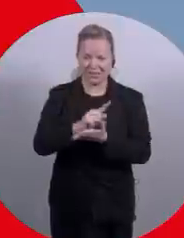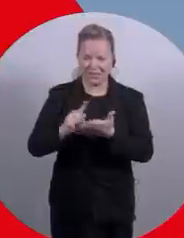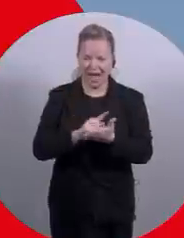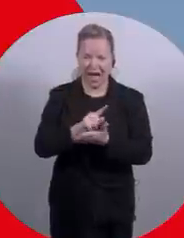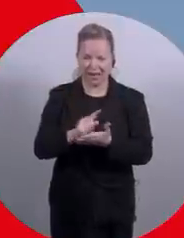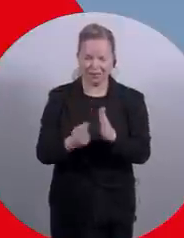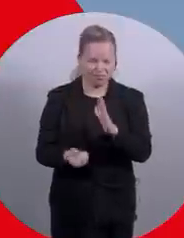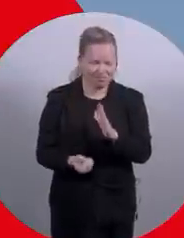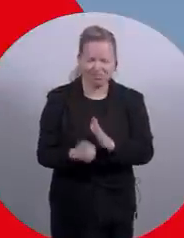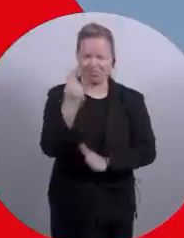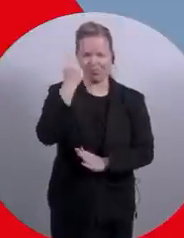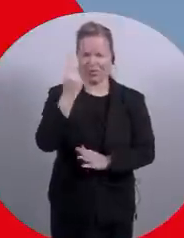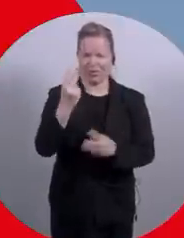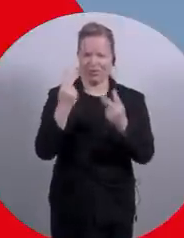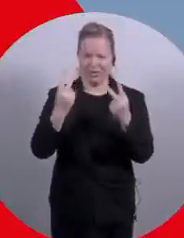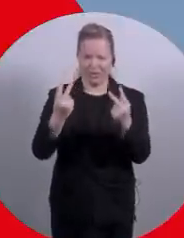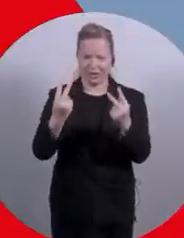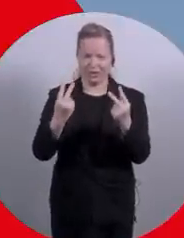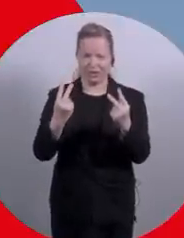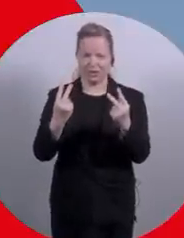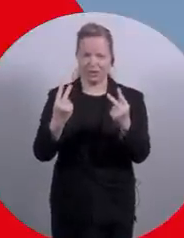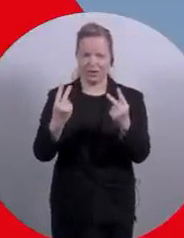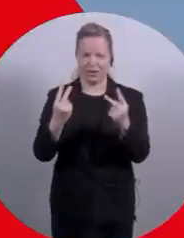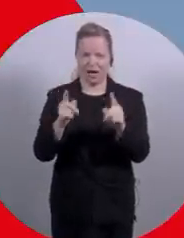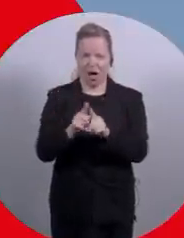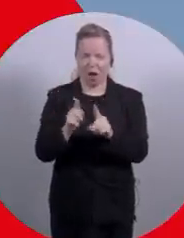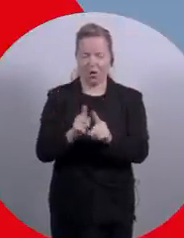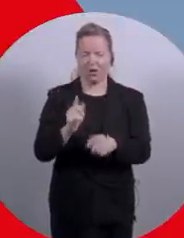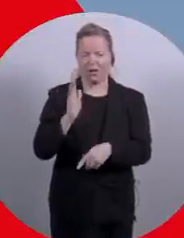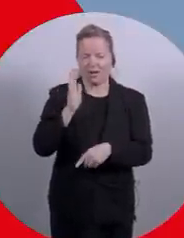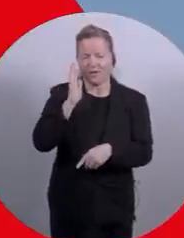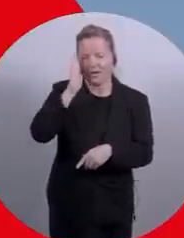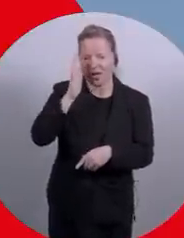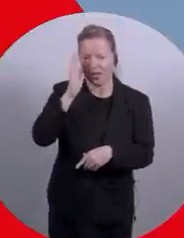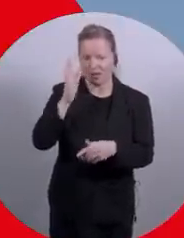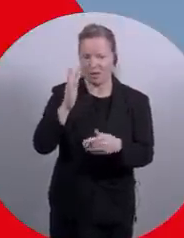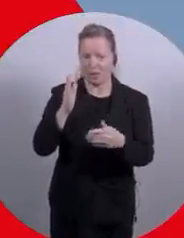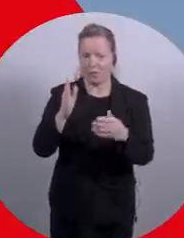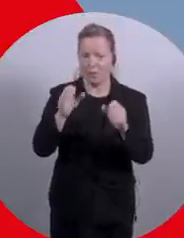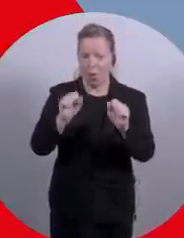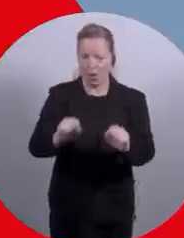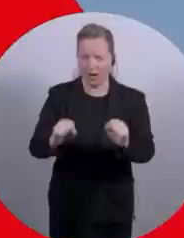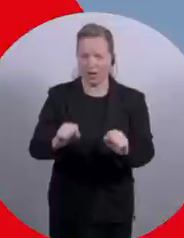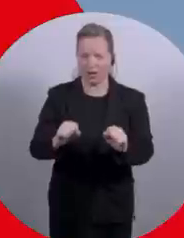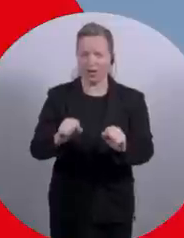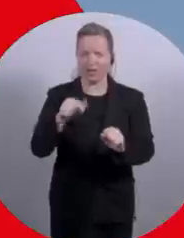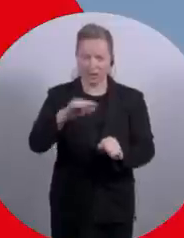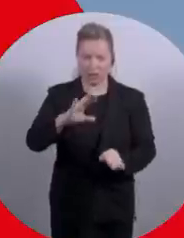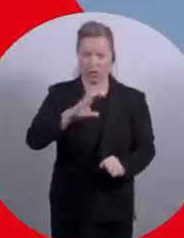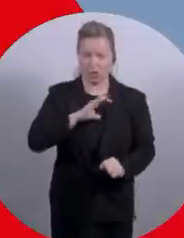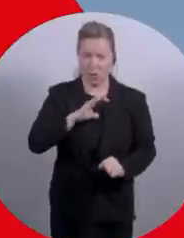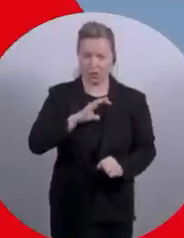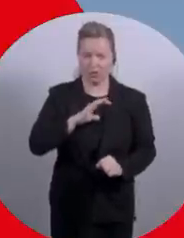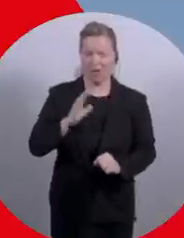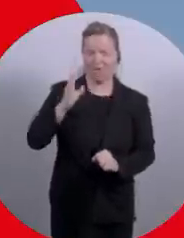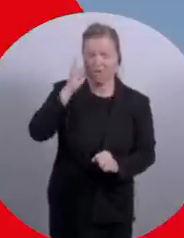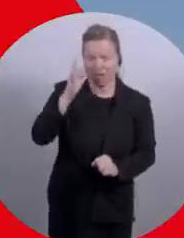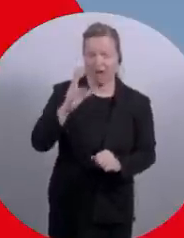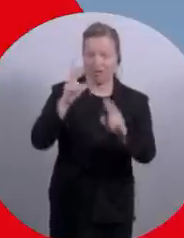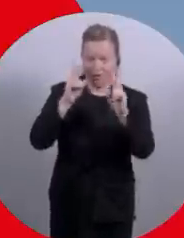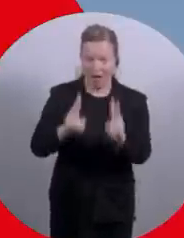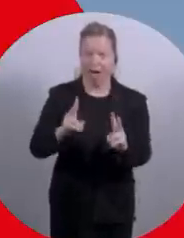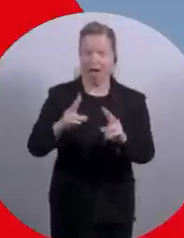ganz besonders gäbe und es ist leider der Konjunktiv noch zu verwenden dass wir diese Chancen auch wahrnehmen